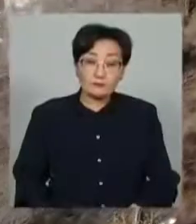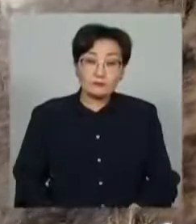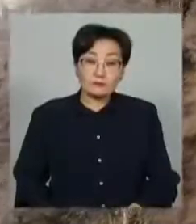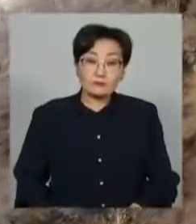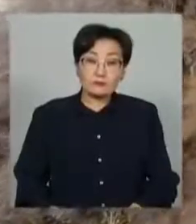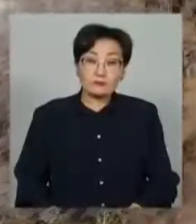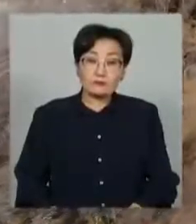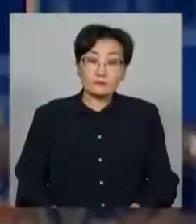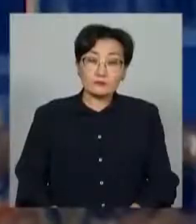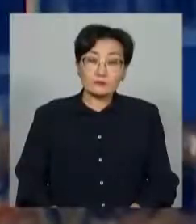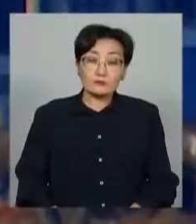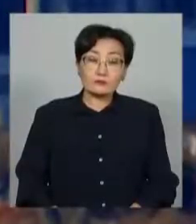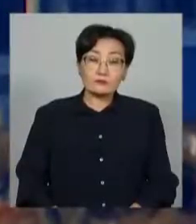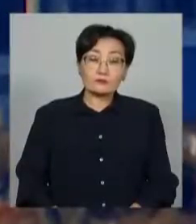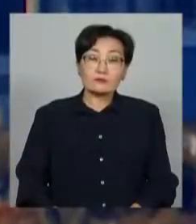Алматы телеарнасы.